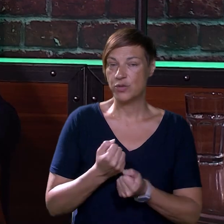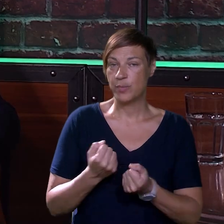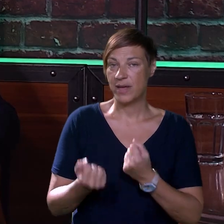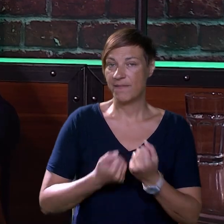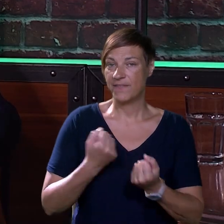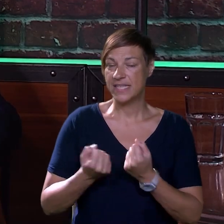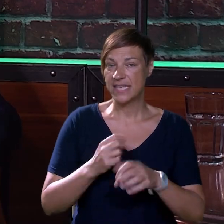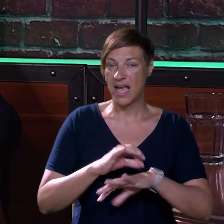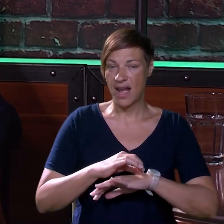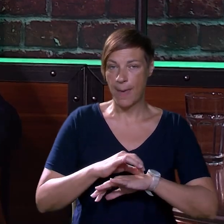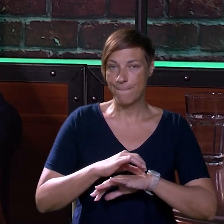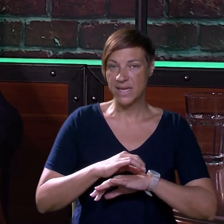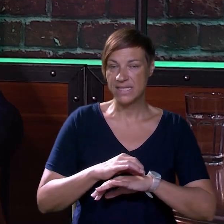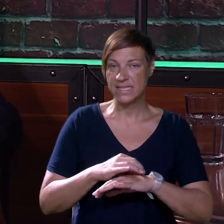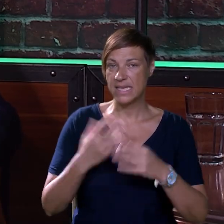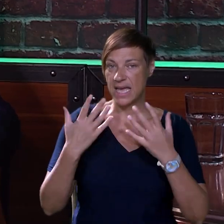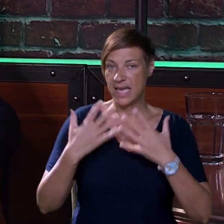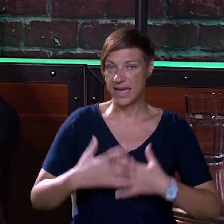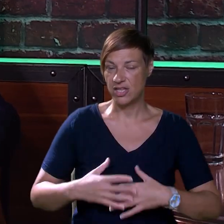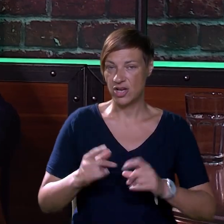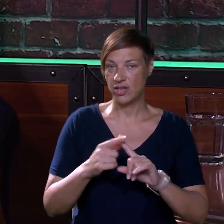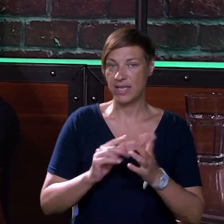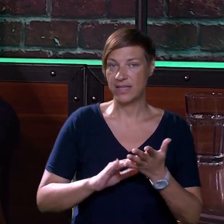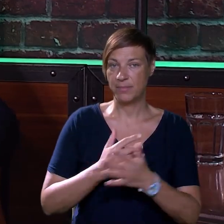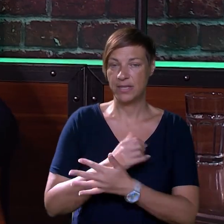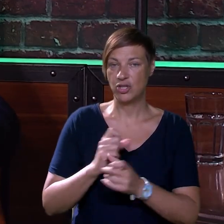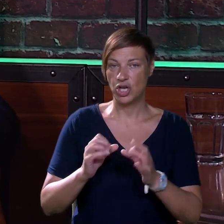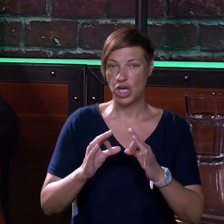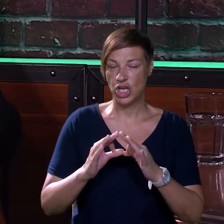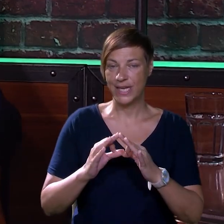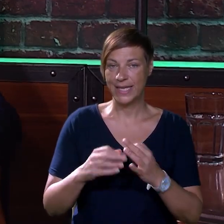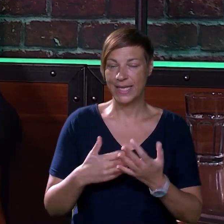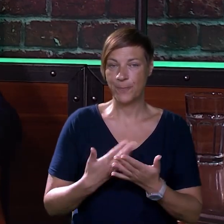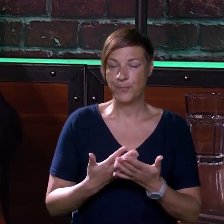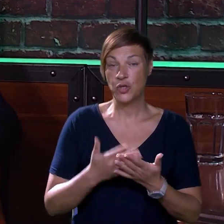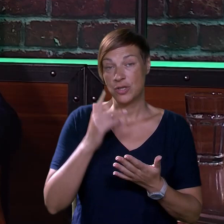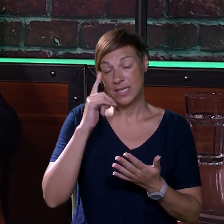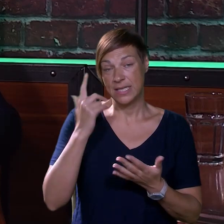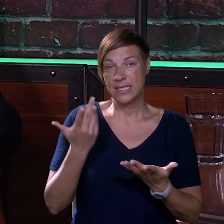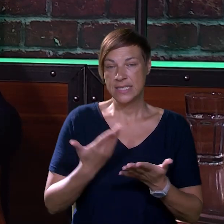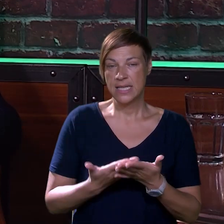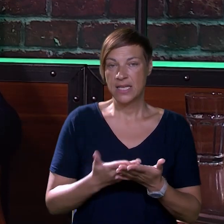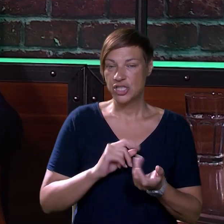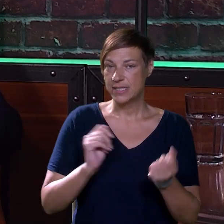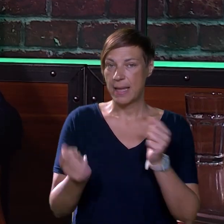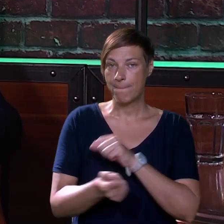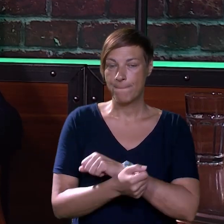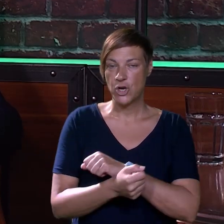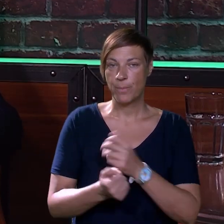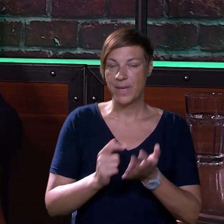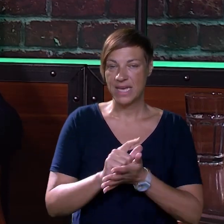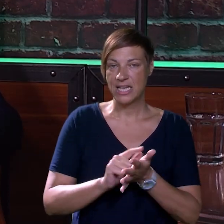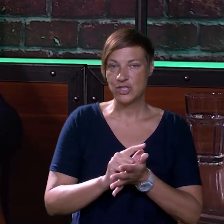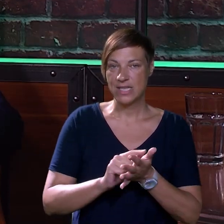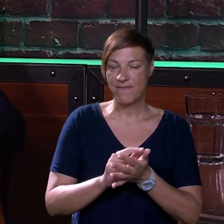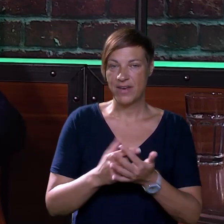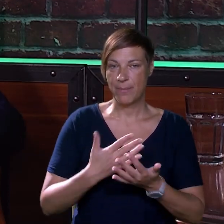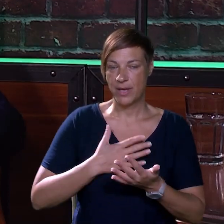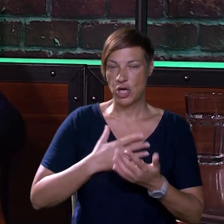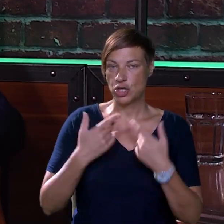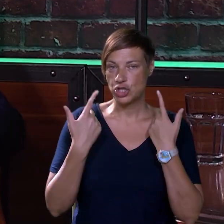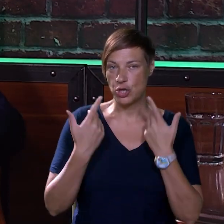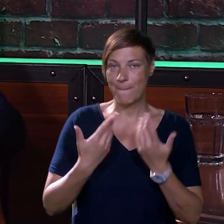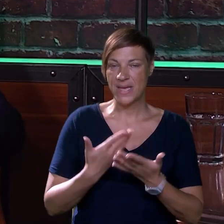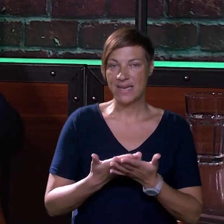preokupacija fizikalna medicina, radiologija, dermatologija i tako da. To je znači, promijenila su se vremena. Ono što